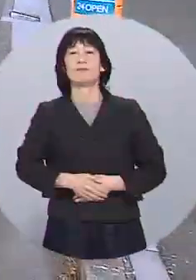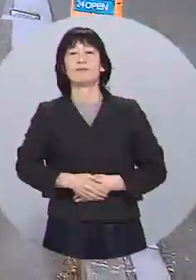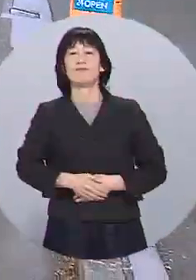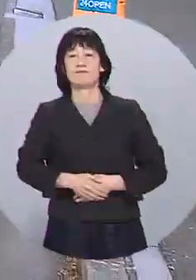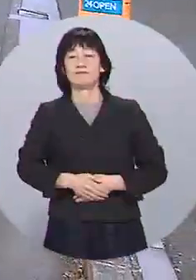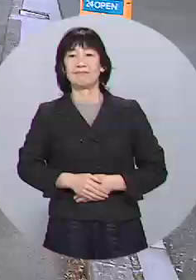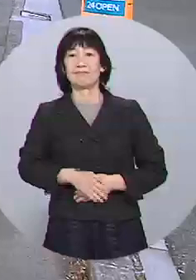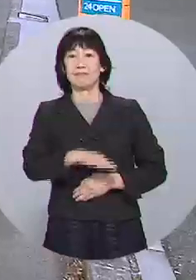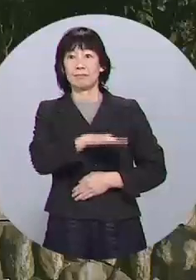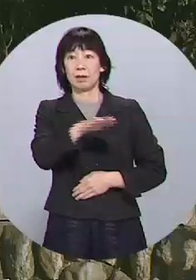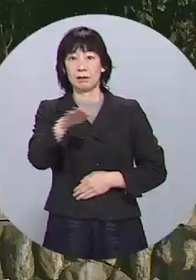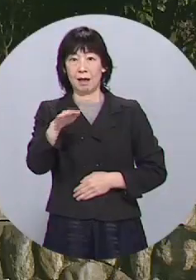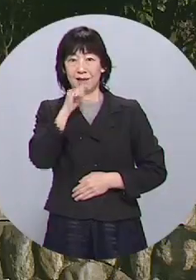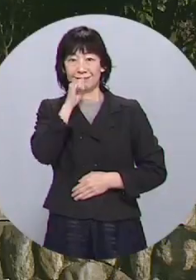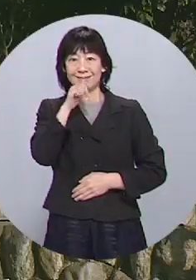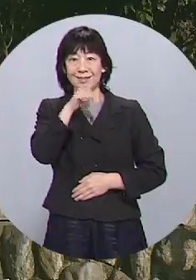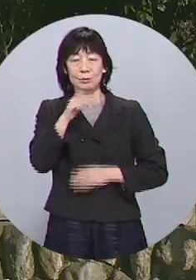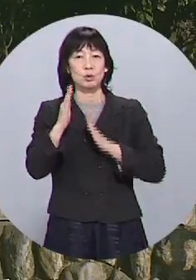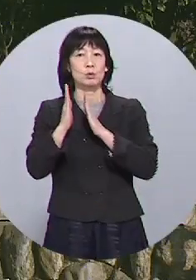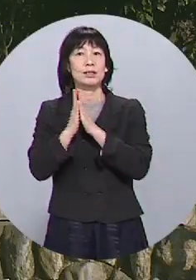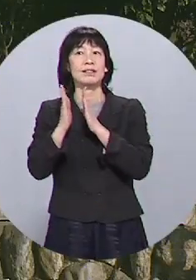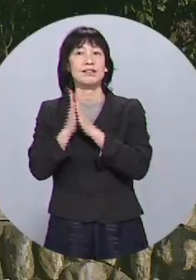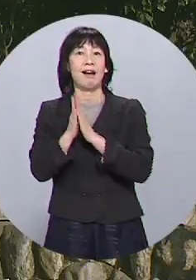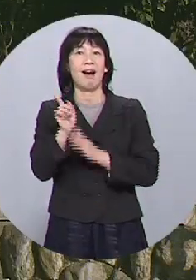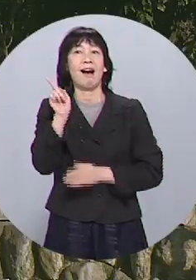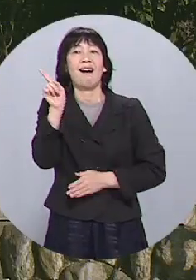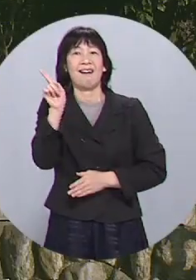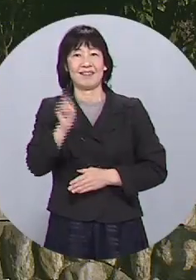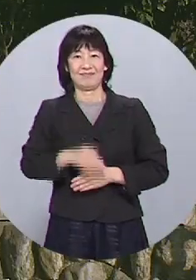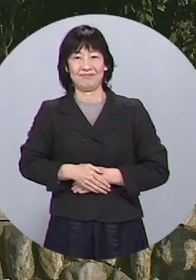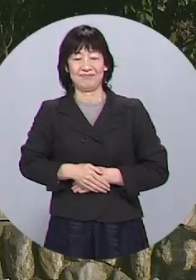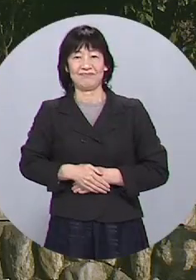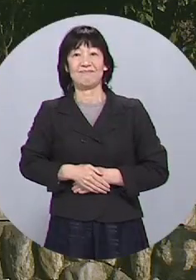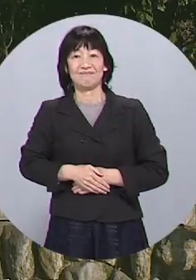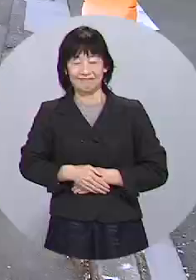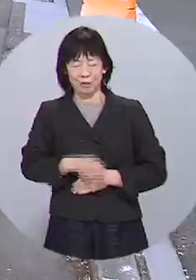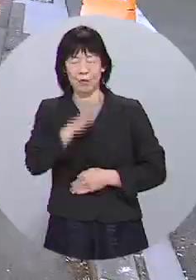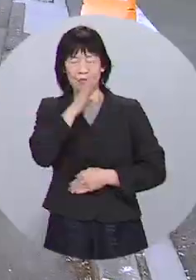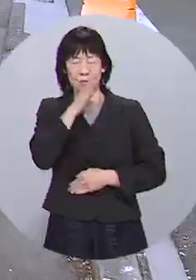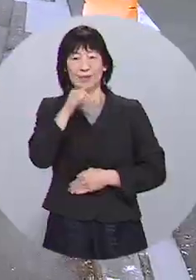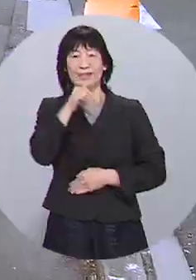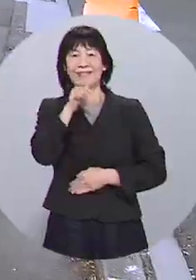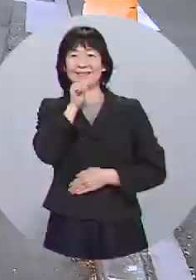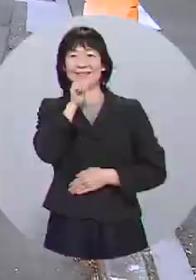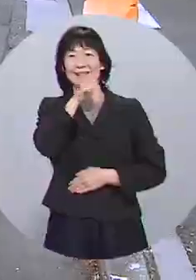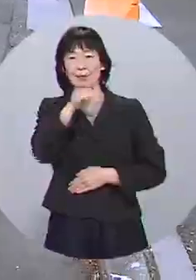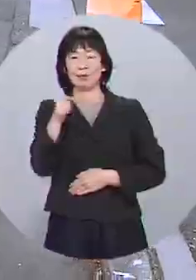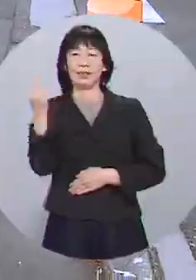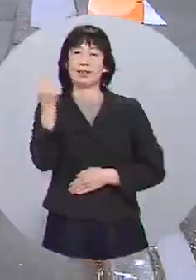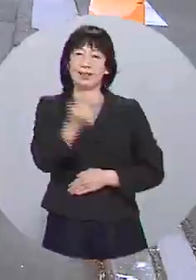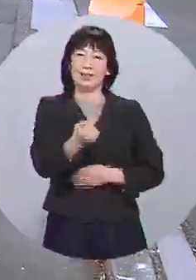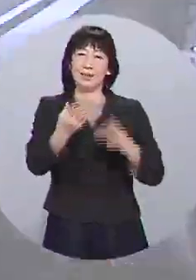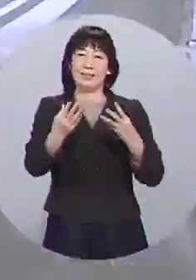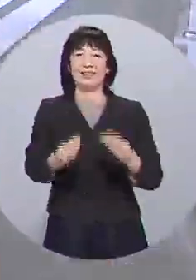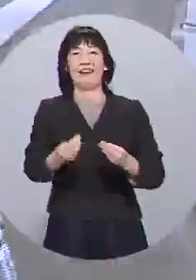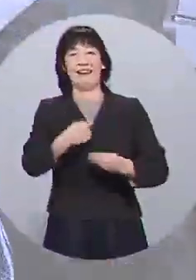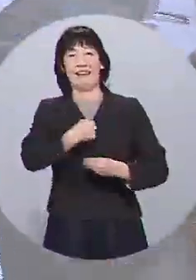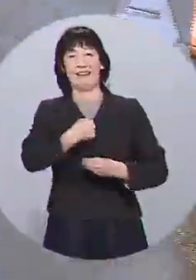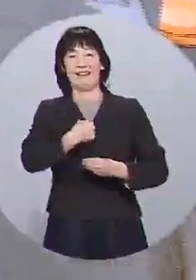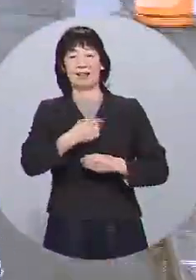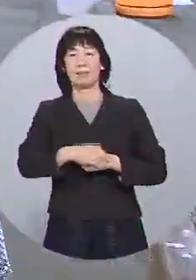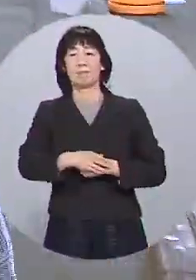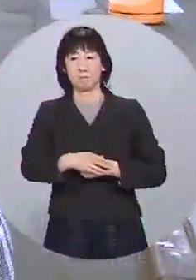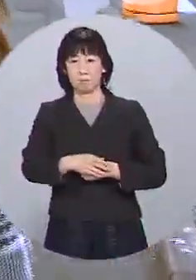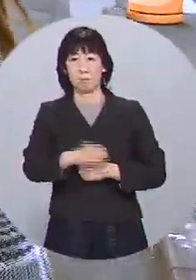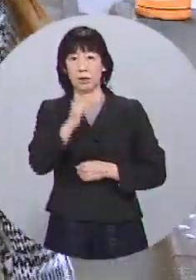さあ皆さん、秩父神社ありますよ。そう、ここ秩父にやってまいりました。どこ